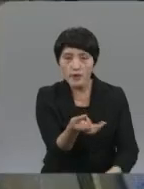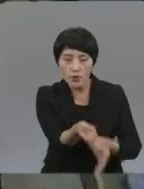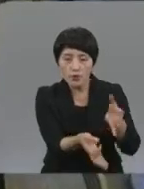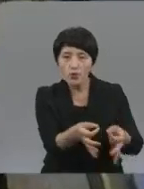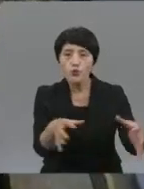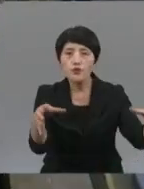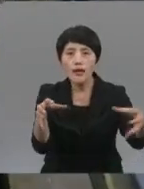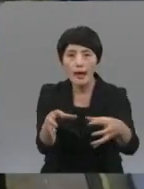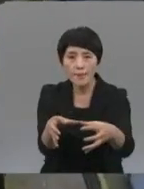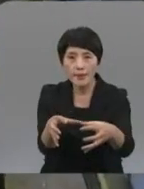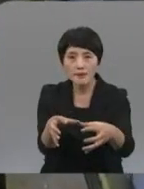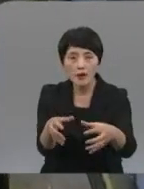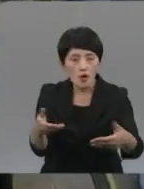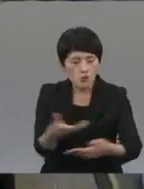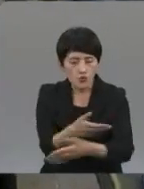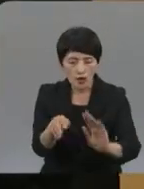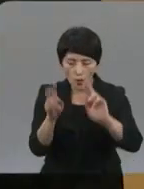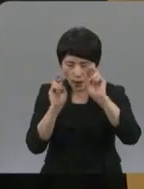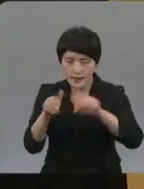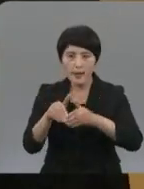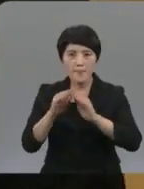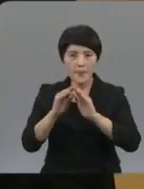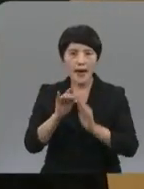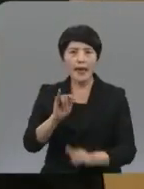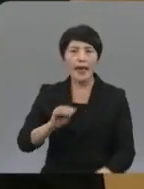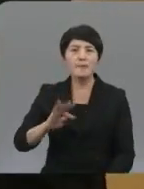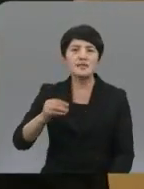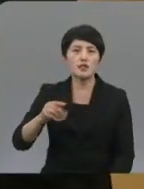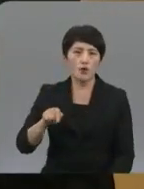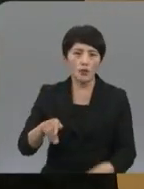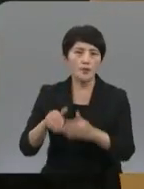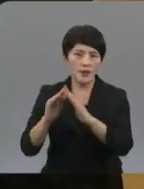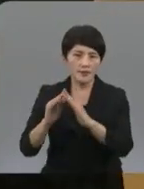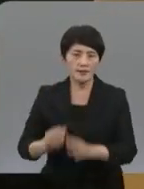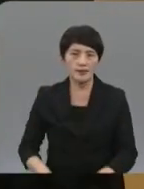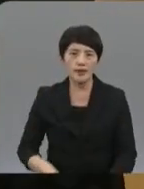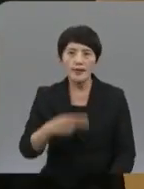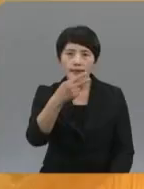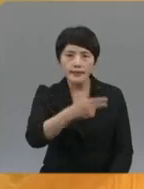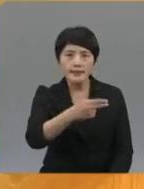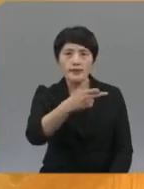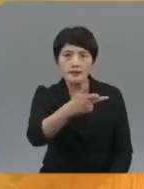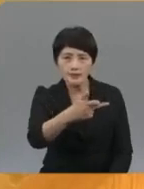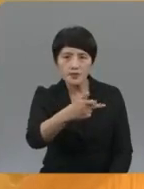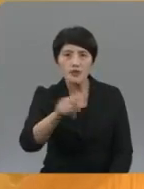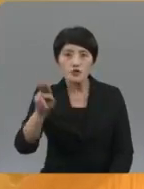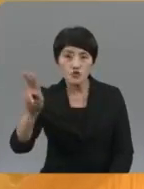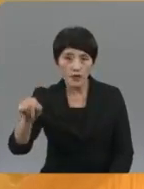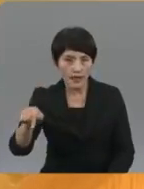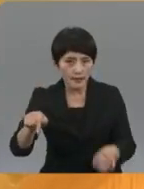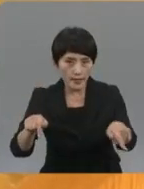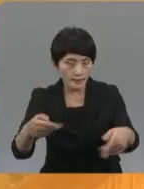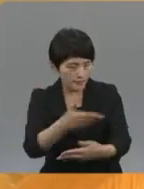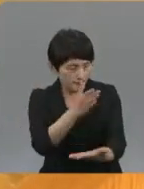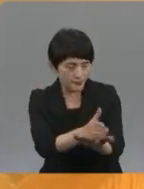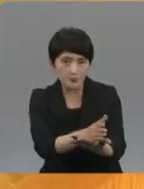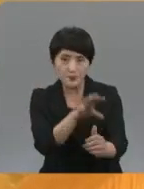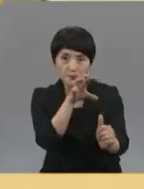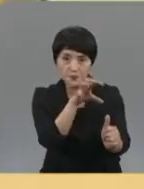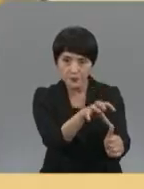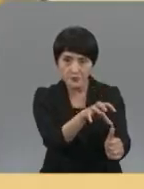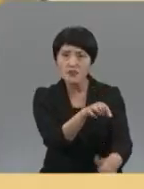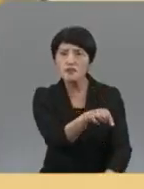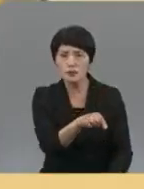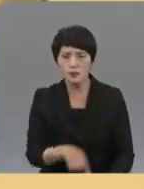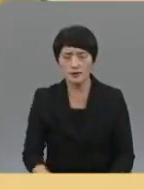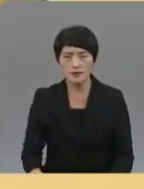在蒙古设立了空壳公司汉拿乌兰。据推测，该公司与北韩的贸易额达到了100亿韩元